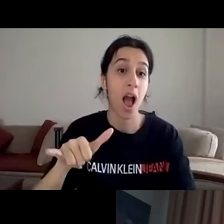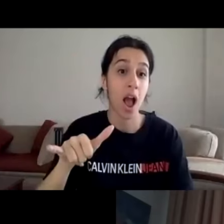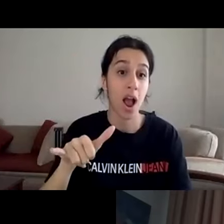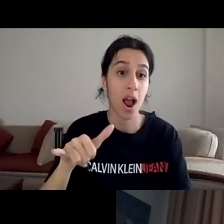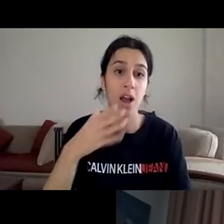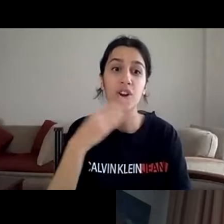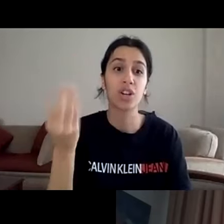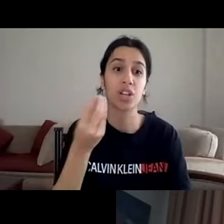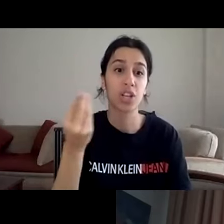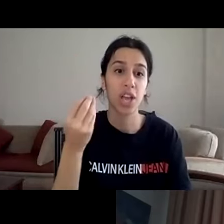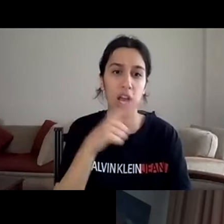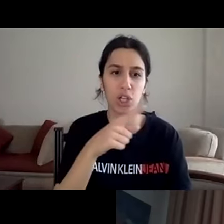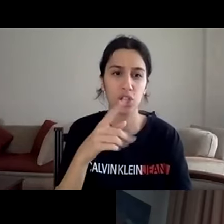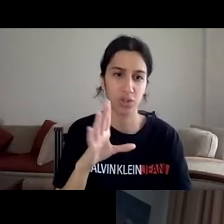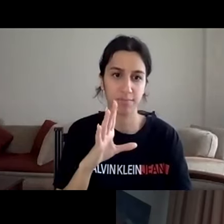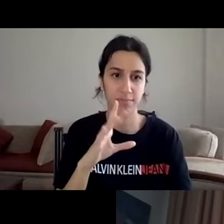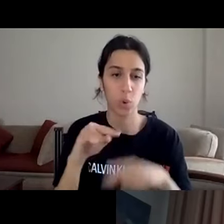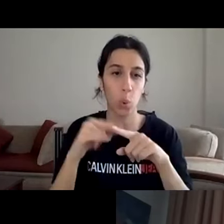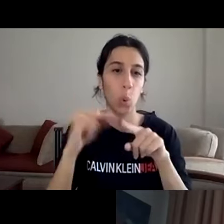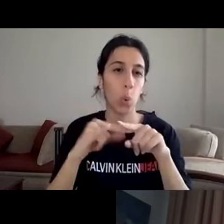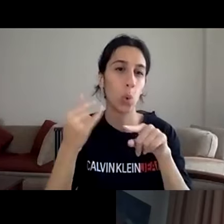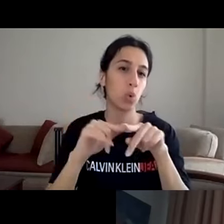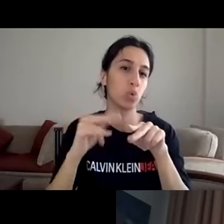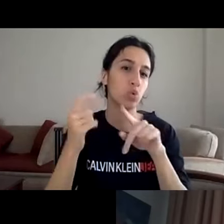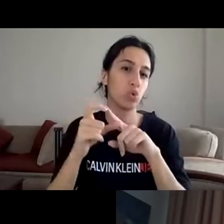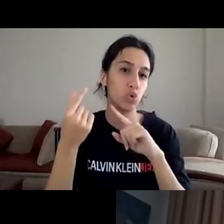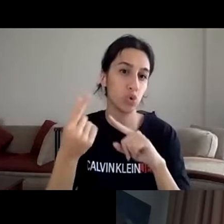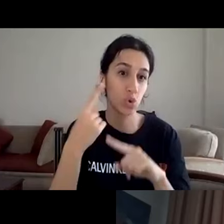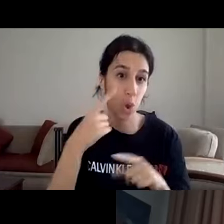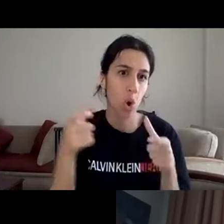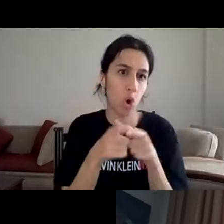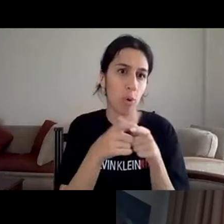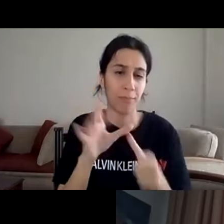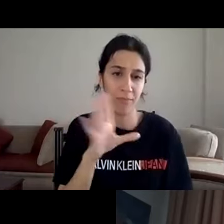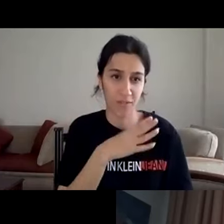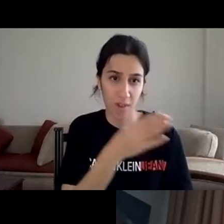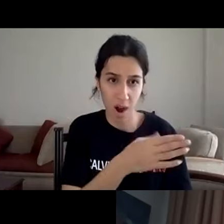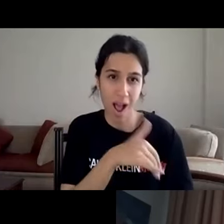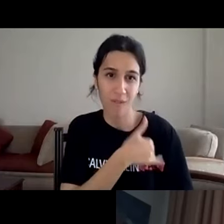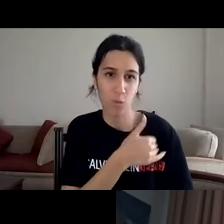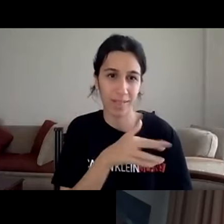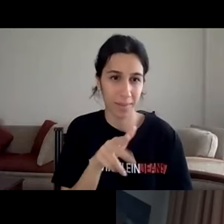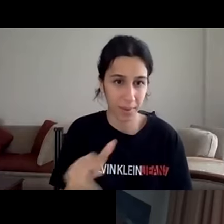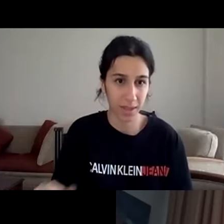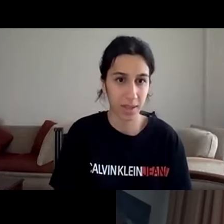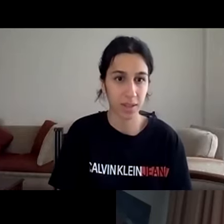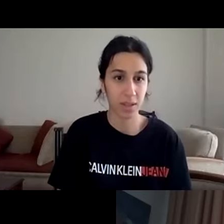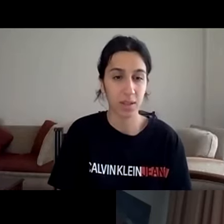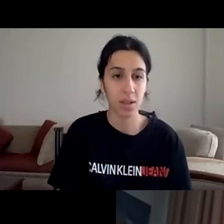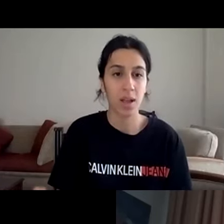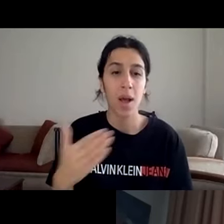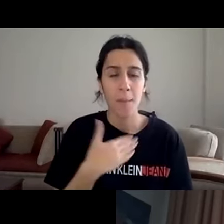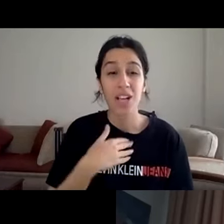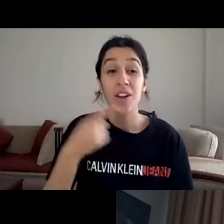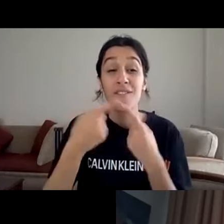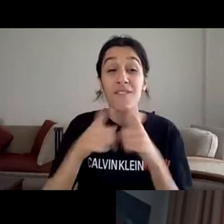genç hukukçulardan oluşan harika bir grup var. Bu tür şeyler bence farklı ülke